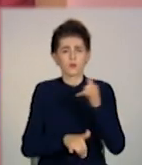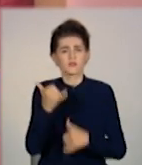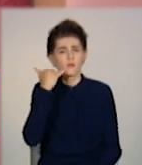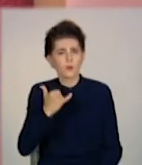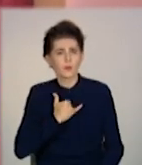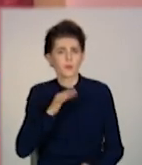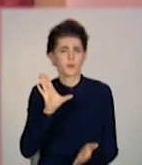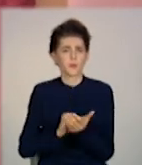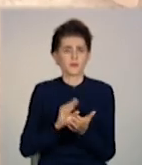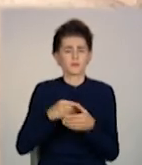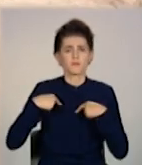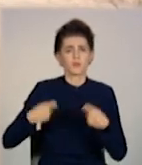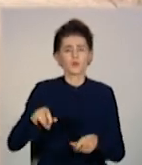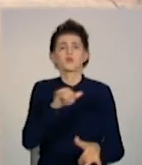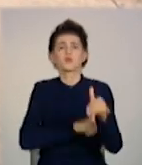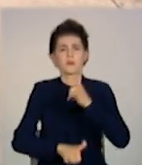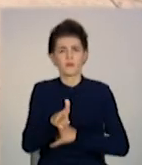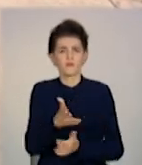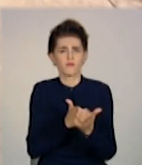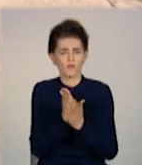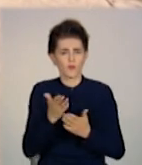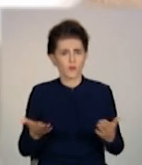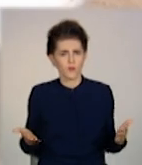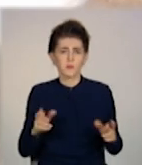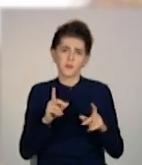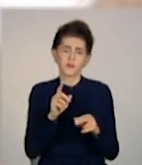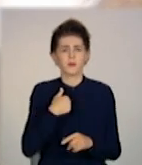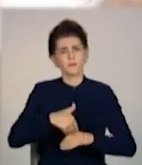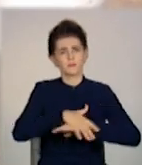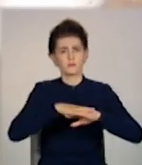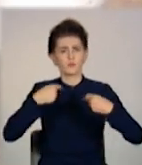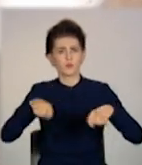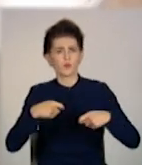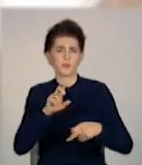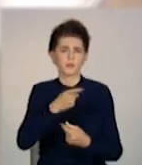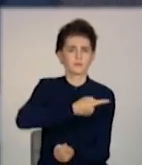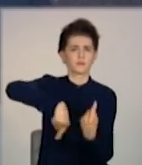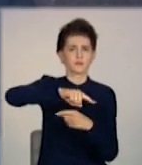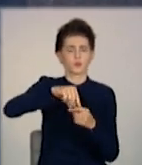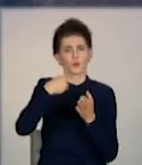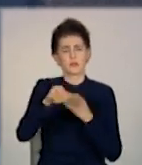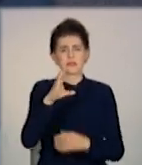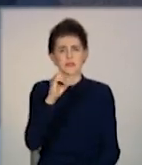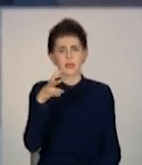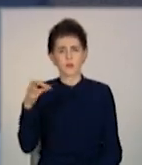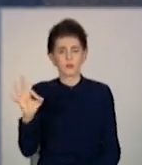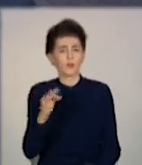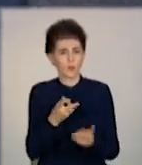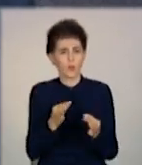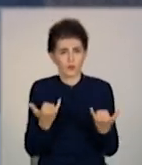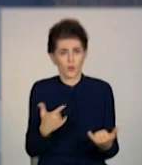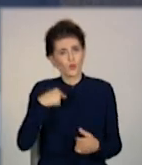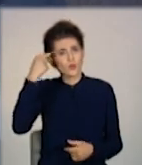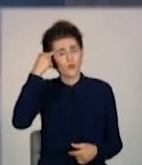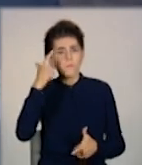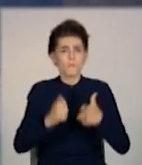дзвонять. А куди мені везти? Молоко я продав на ринку, як цього, купив би сено. Думали відвезти молоко своє